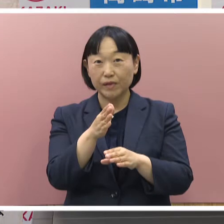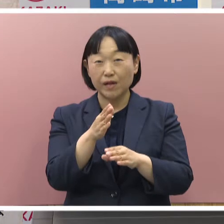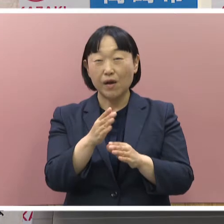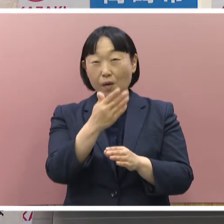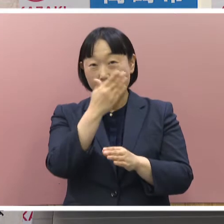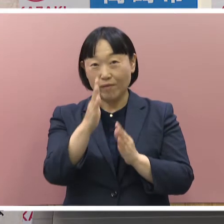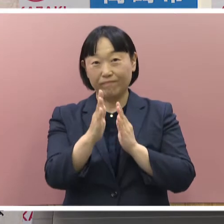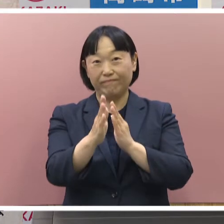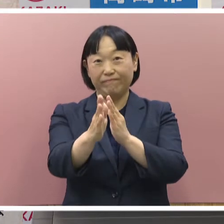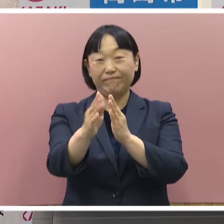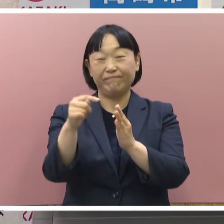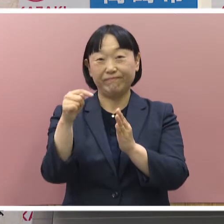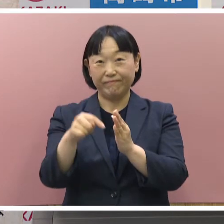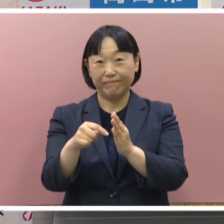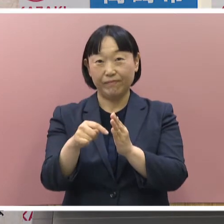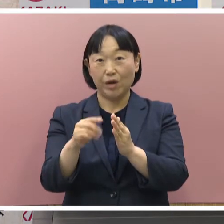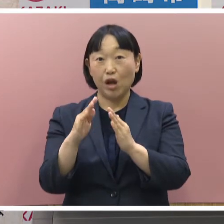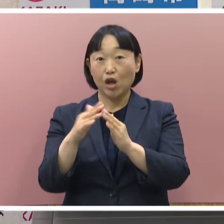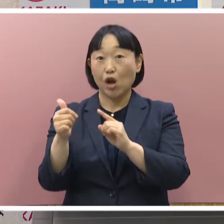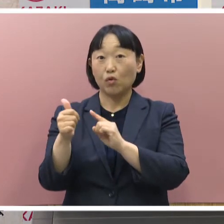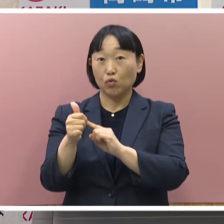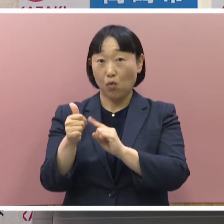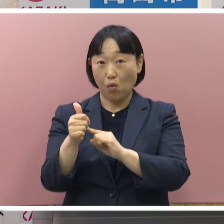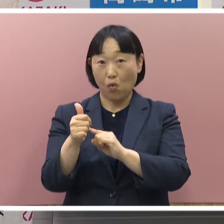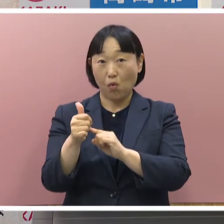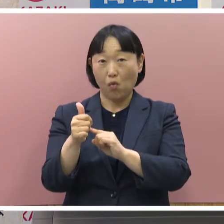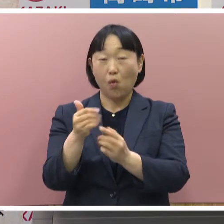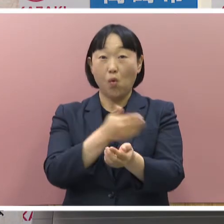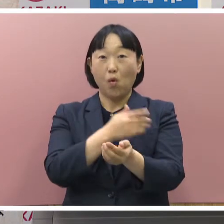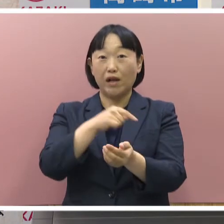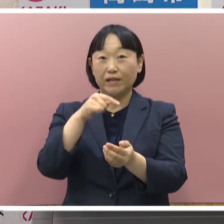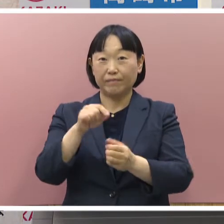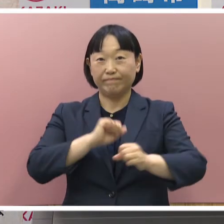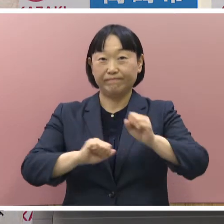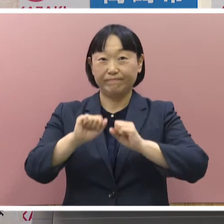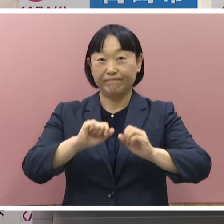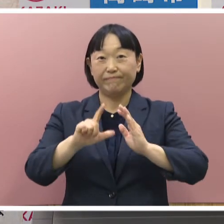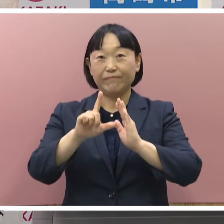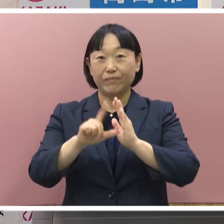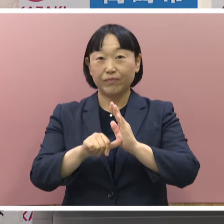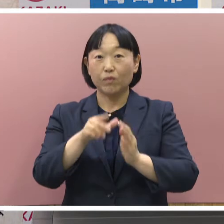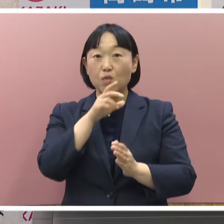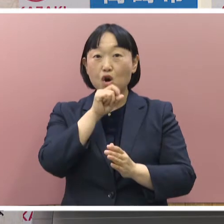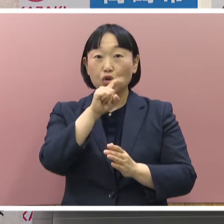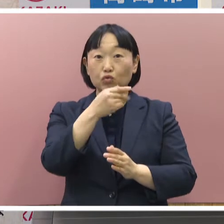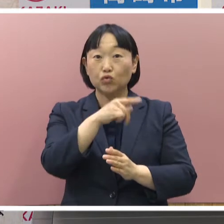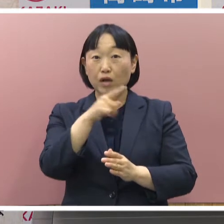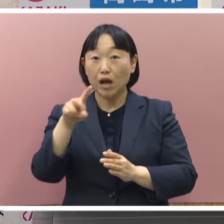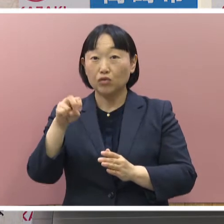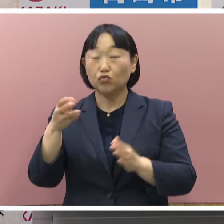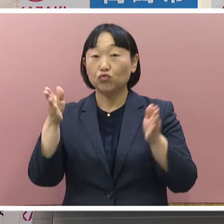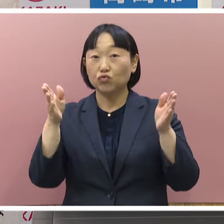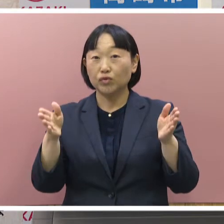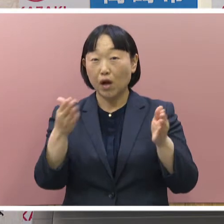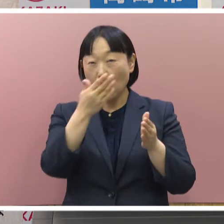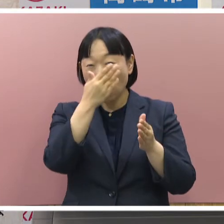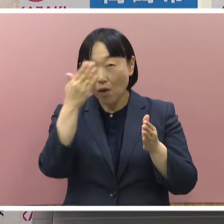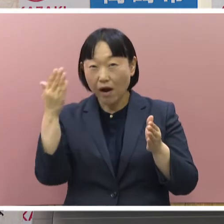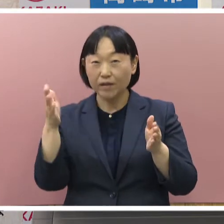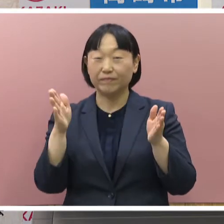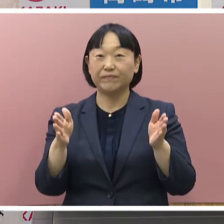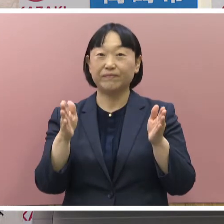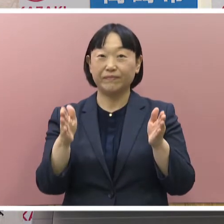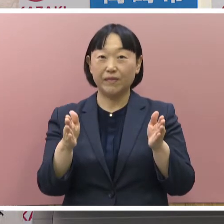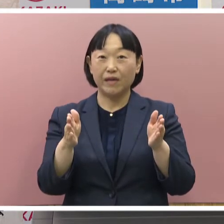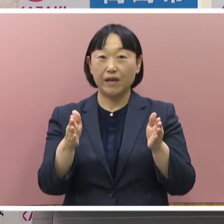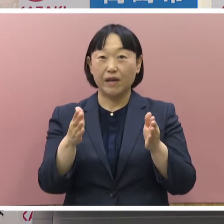になりました。ちょうど家康公が岡崎で活躍された頃は19歳から29歳の青年期であり、大